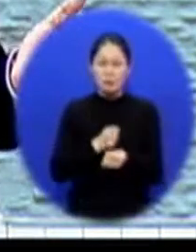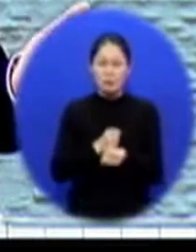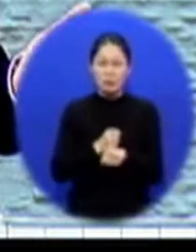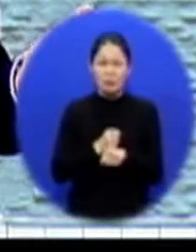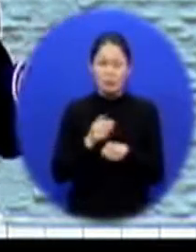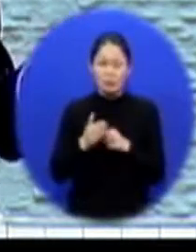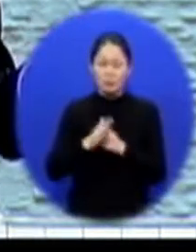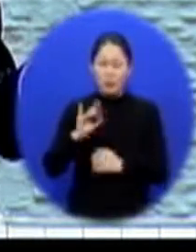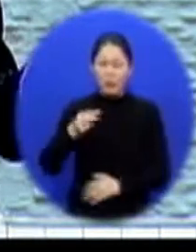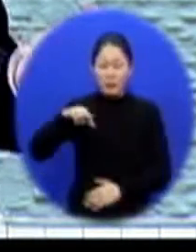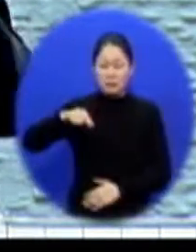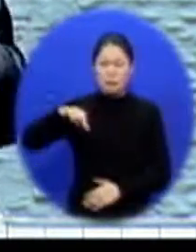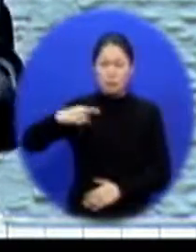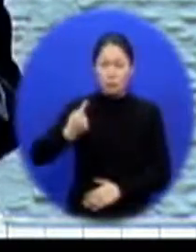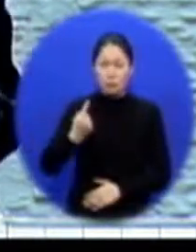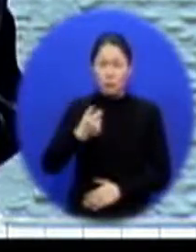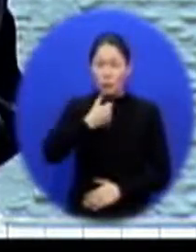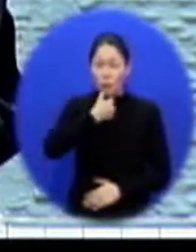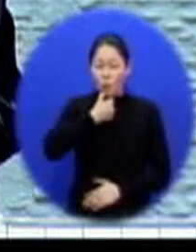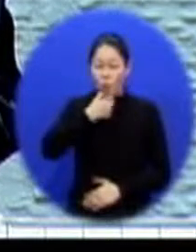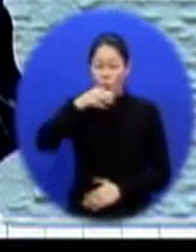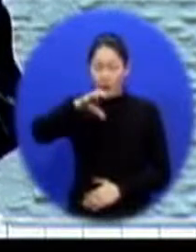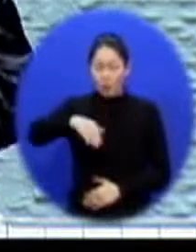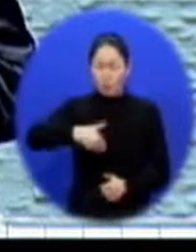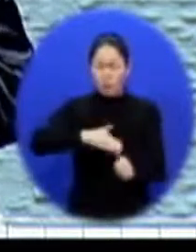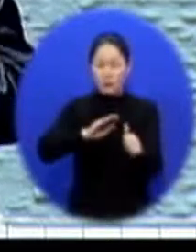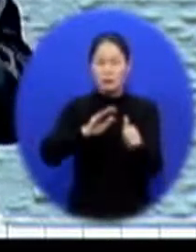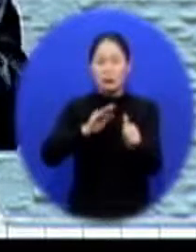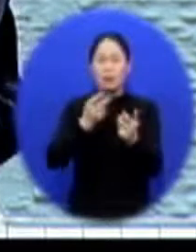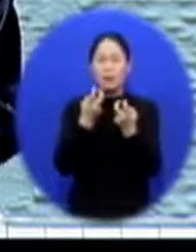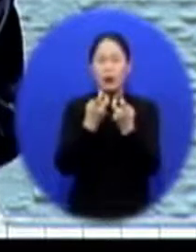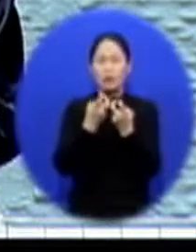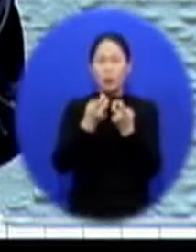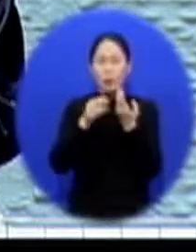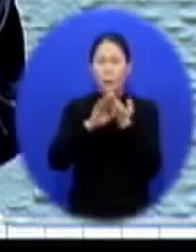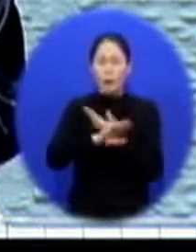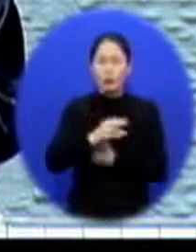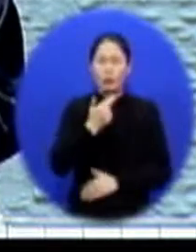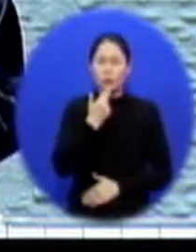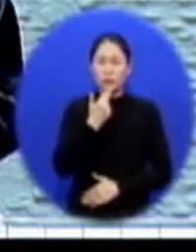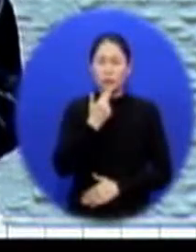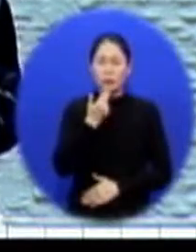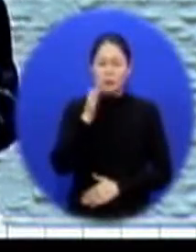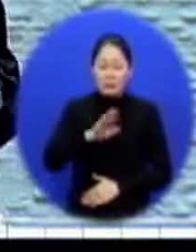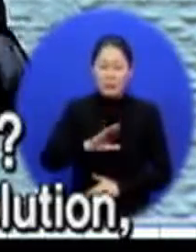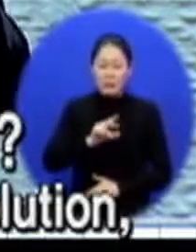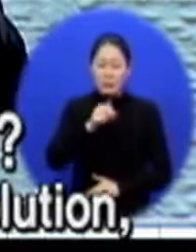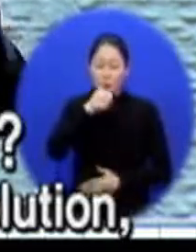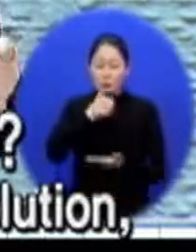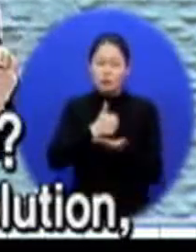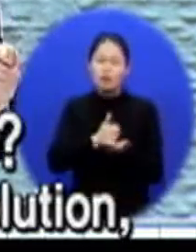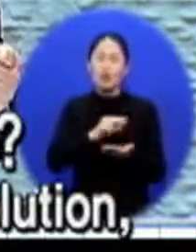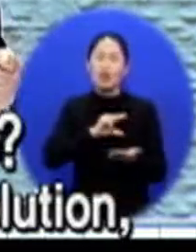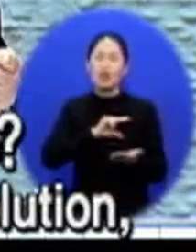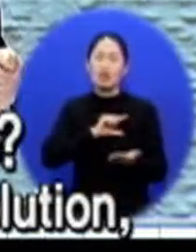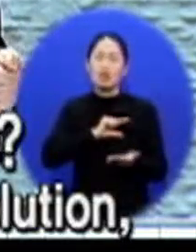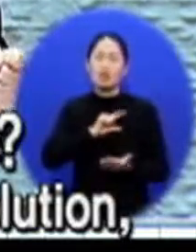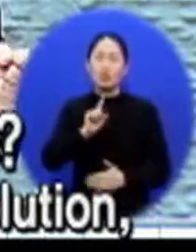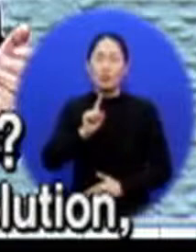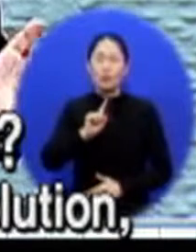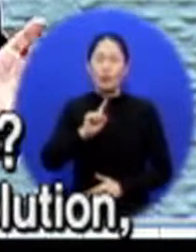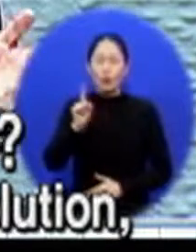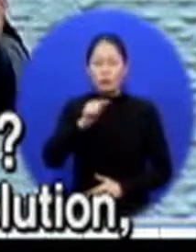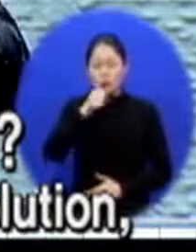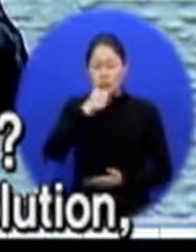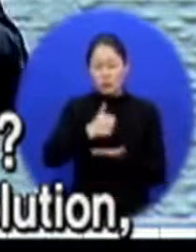사도 바울을 로마로 보낼 수 밖에 없었는데 문제는 죄목이 얻습니다 도대체 무슨 죄를 목으로